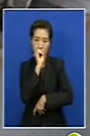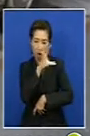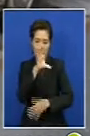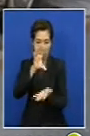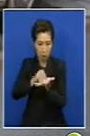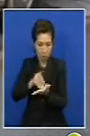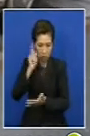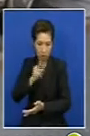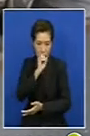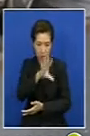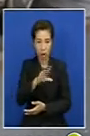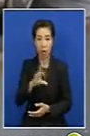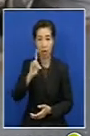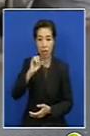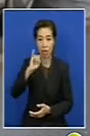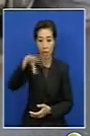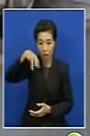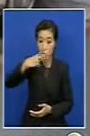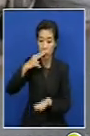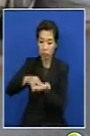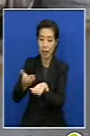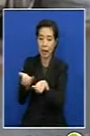คะทั้งนี้ DSI ก็รับเรื่องเอา